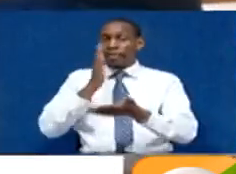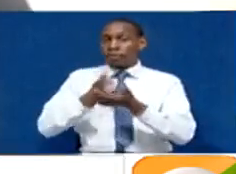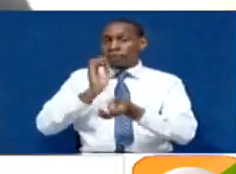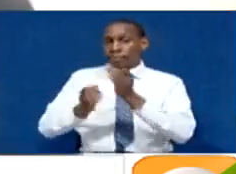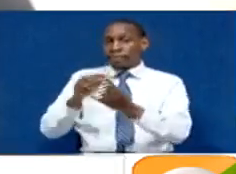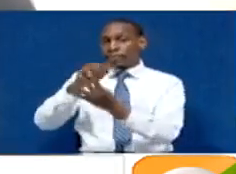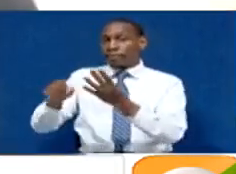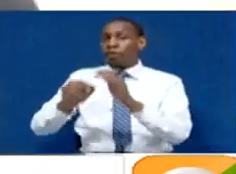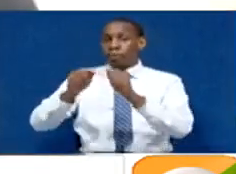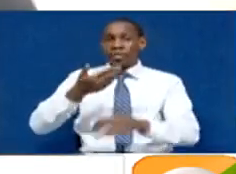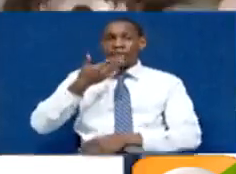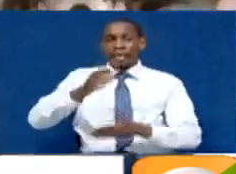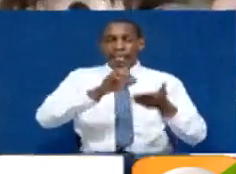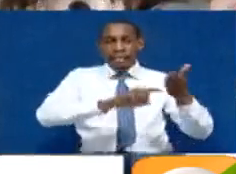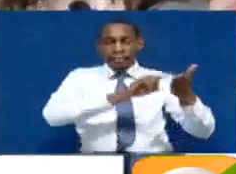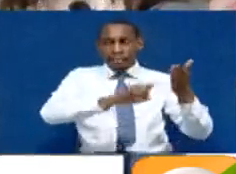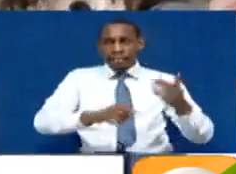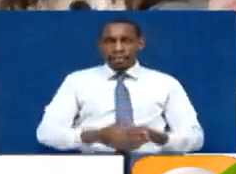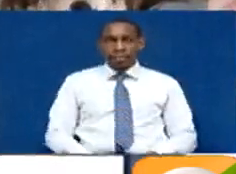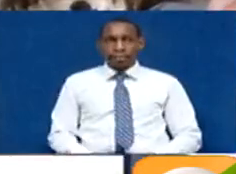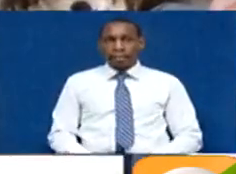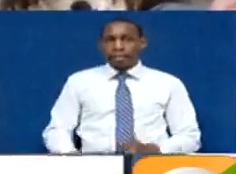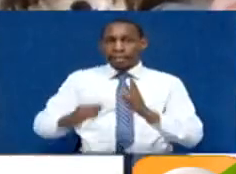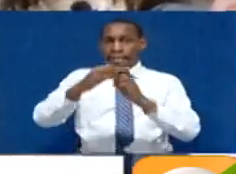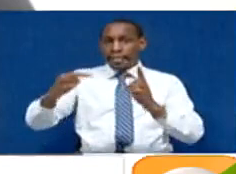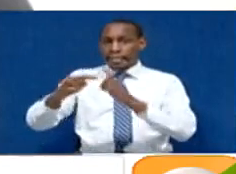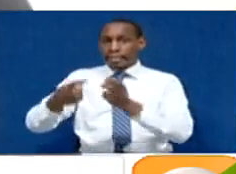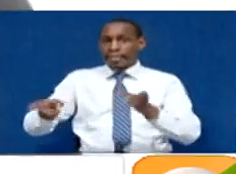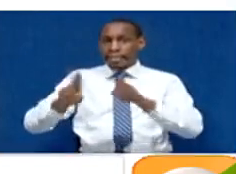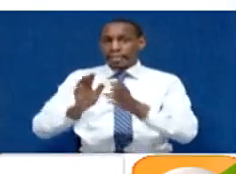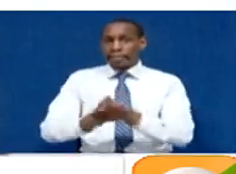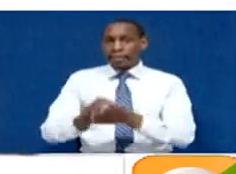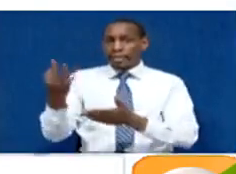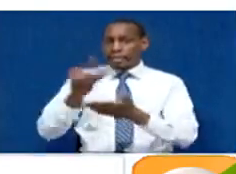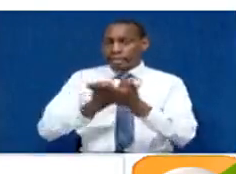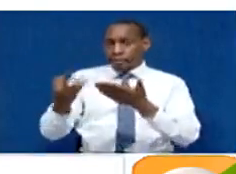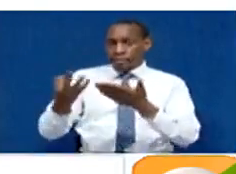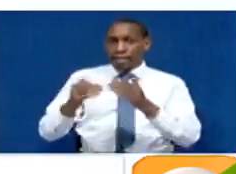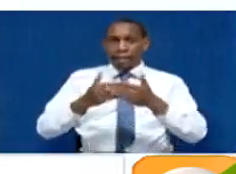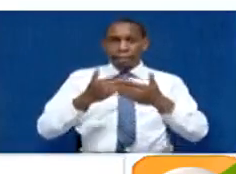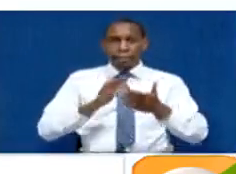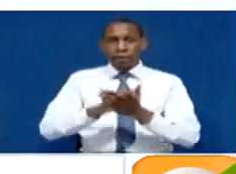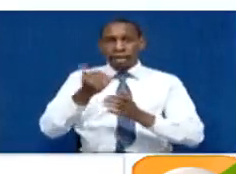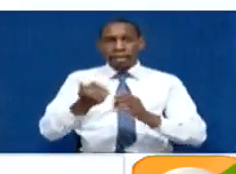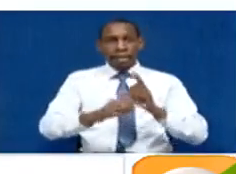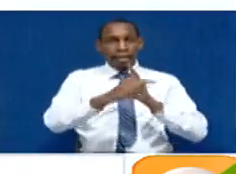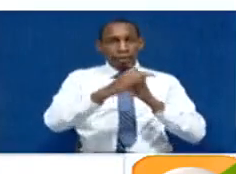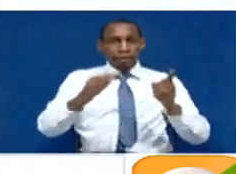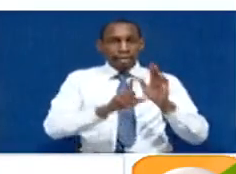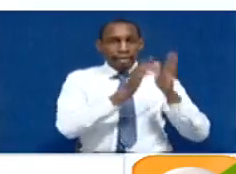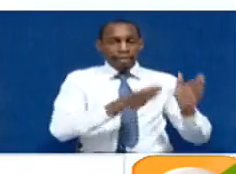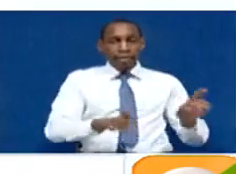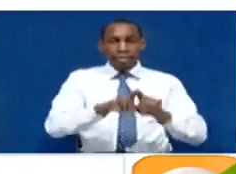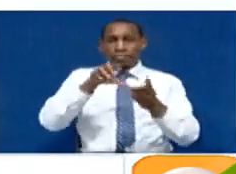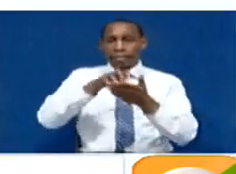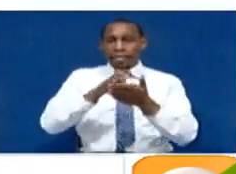kubaini iwapo wanaweza kujibu mashtaka. Mauaji hayo yalitokea majuma matatu tu kabla ya yale ya wakili Kimani,